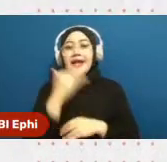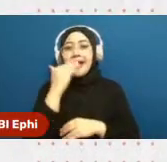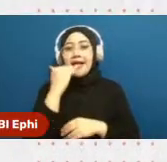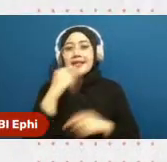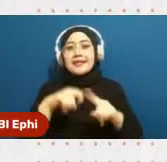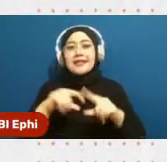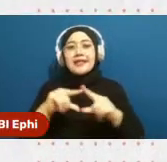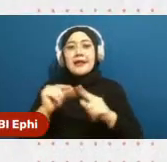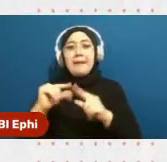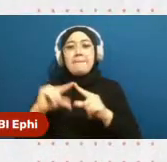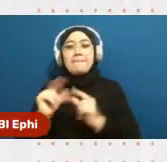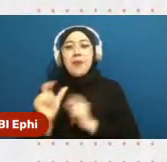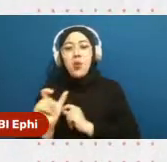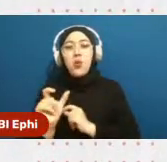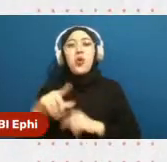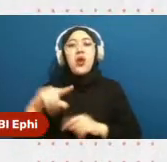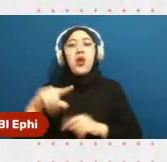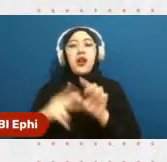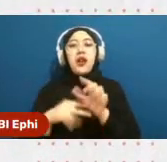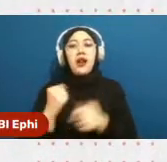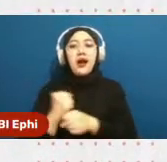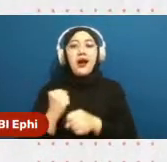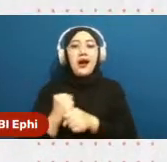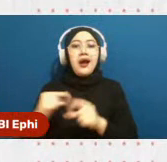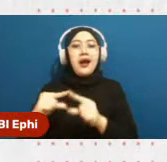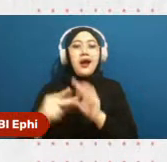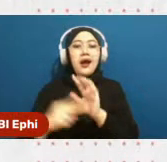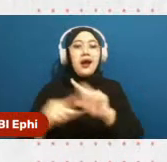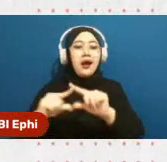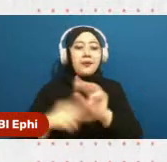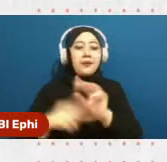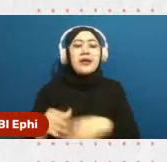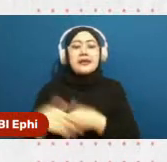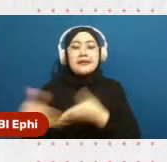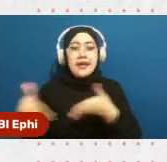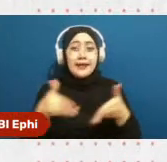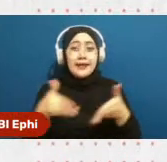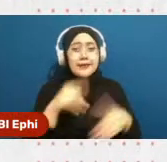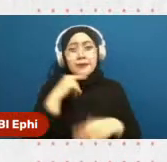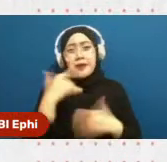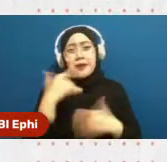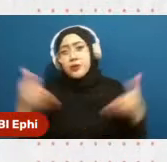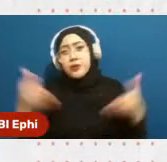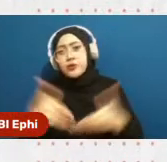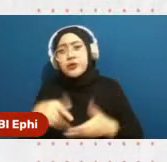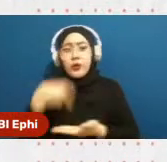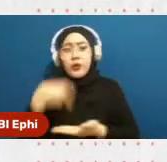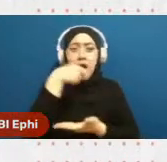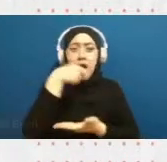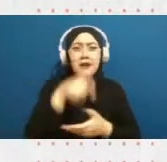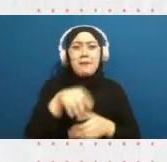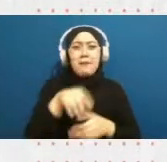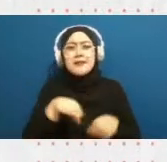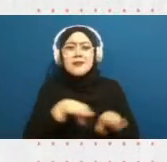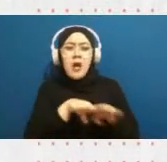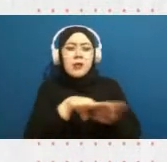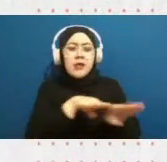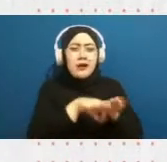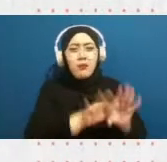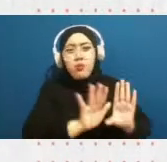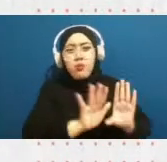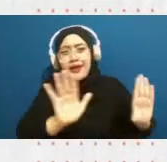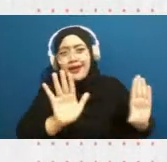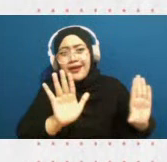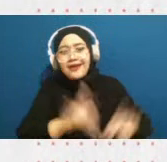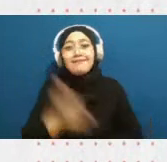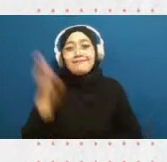penggiat usaha. Seperti apa sih Kak strategi yang diterapkan? Apalagi di bidang makanan ini saingannya kan cukup banyak ya. Nah, kira-kira dari Kak Rizal